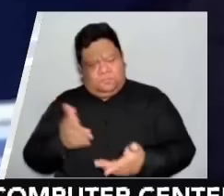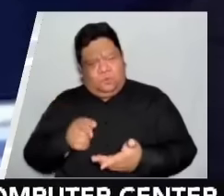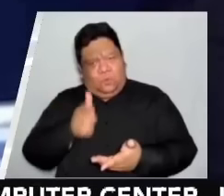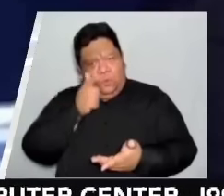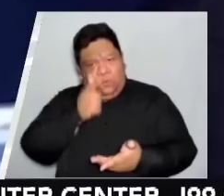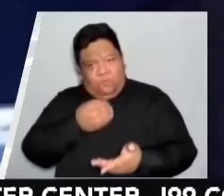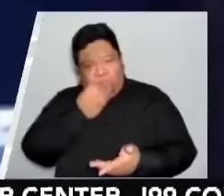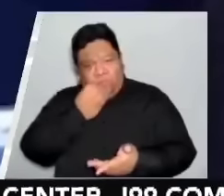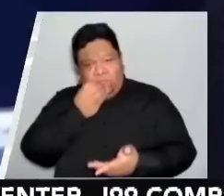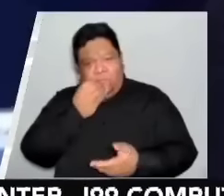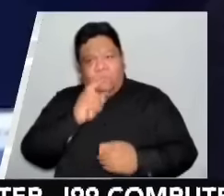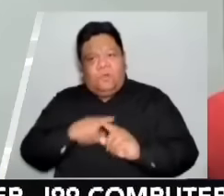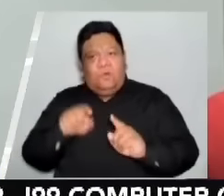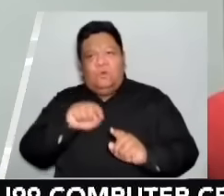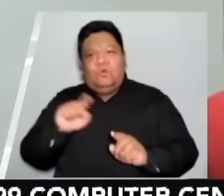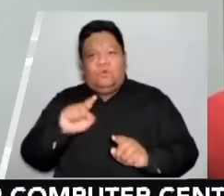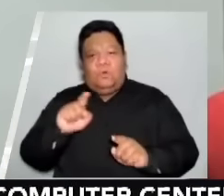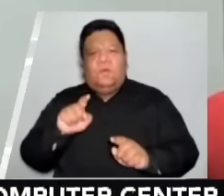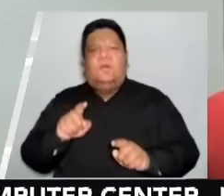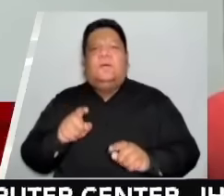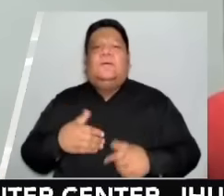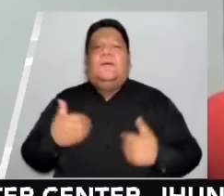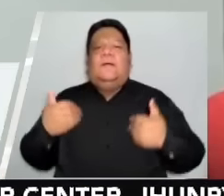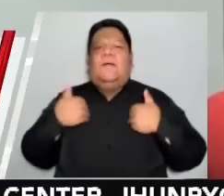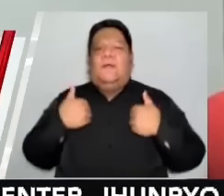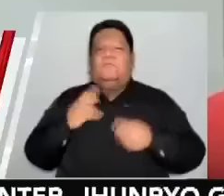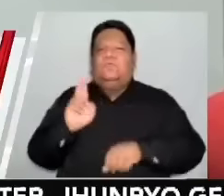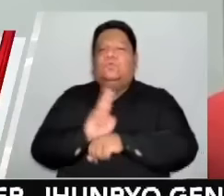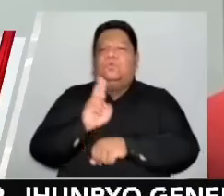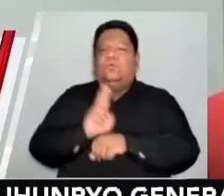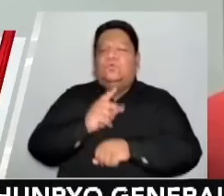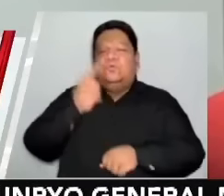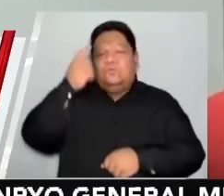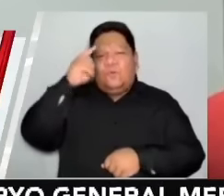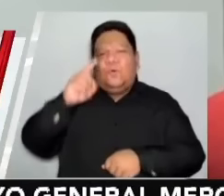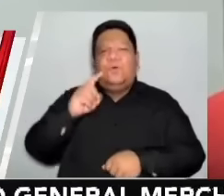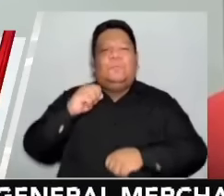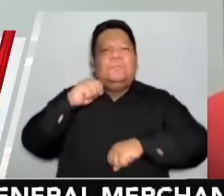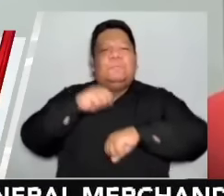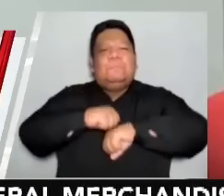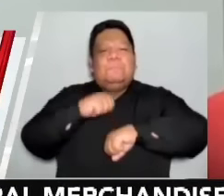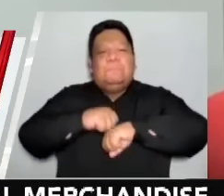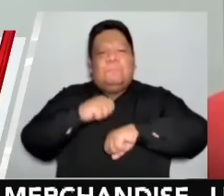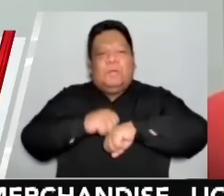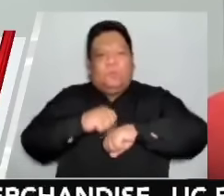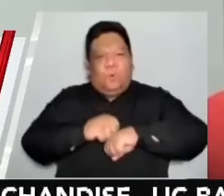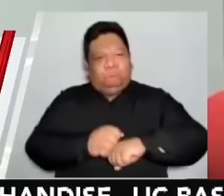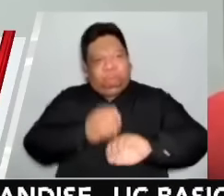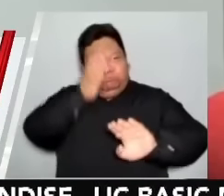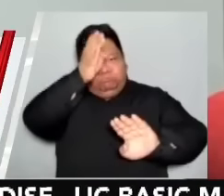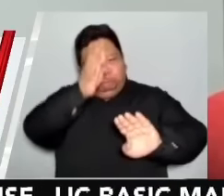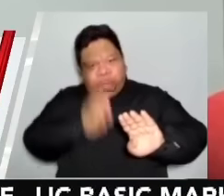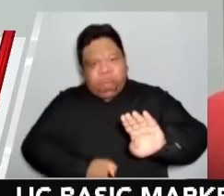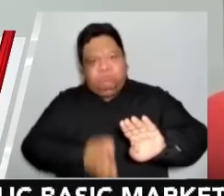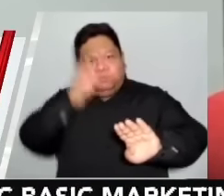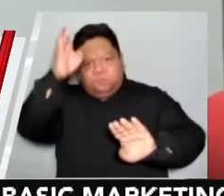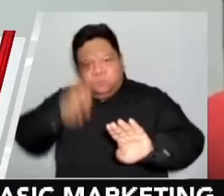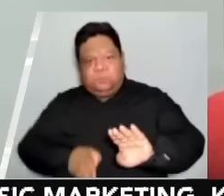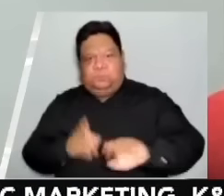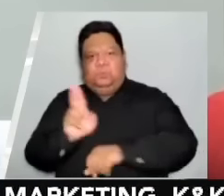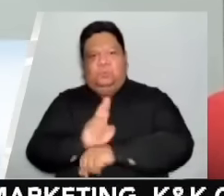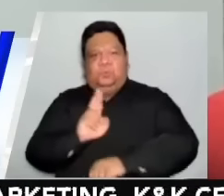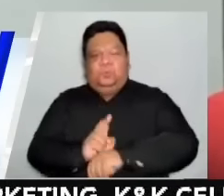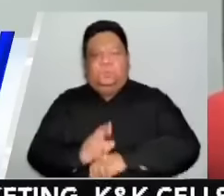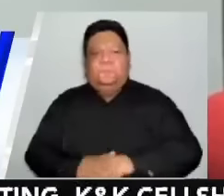pala ngaan sa scanner the ground Commander doesn't want to reveal this part of the